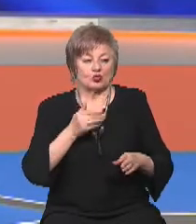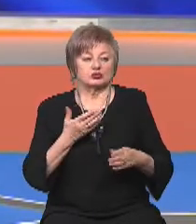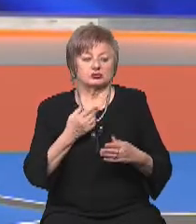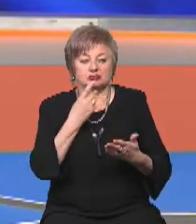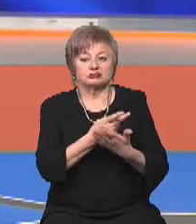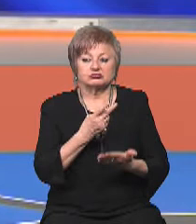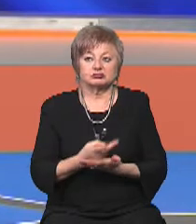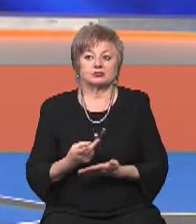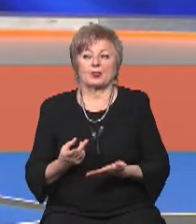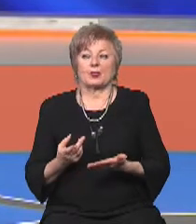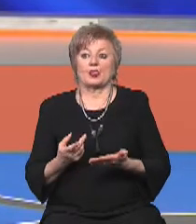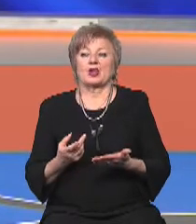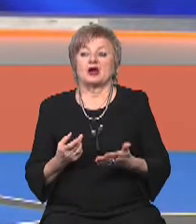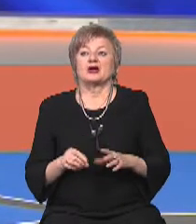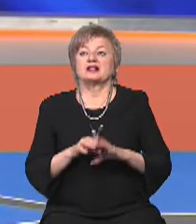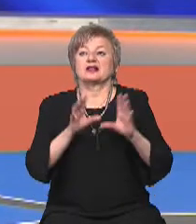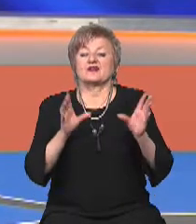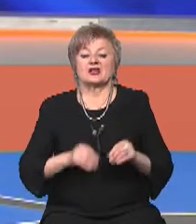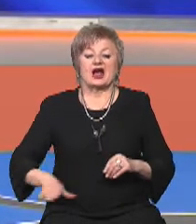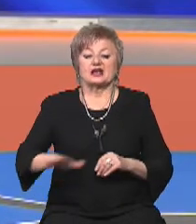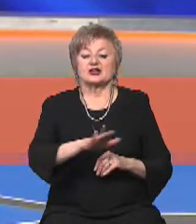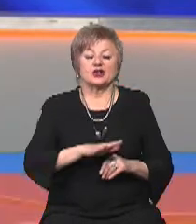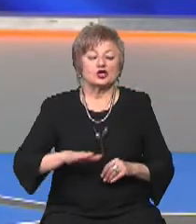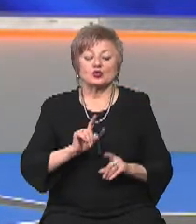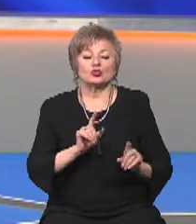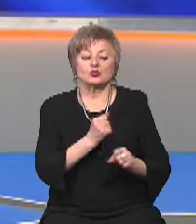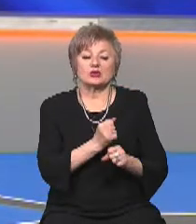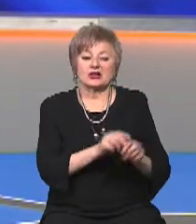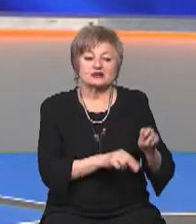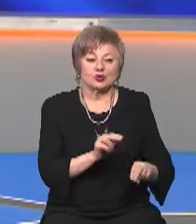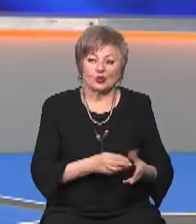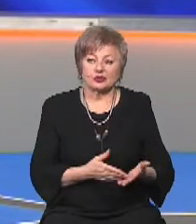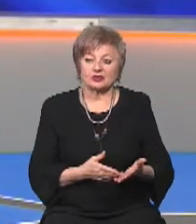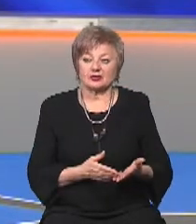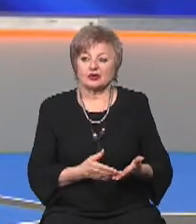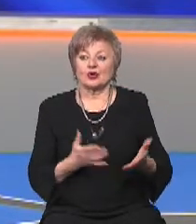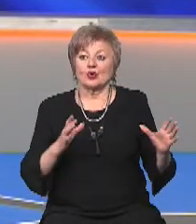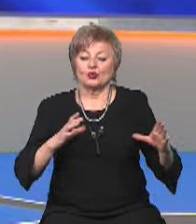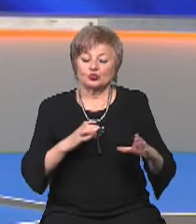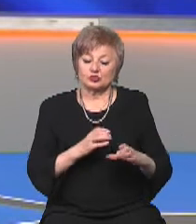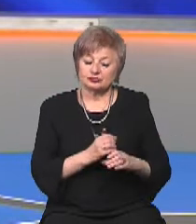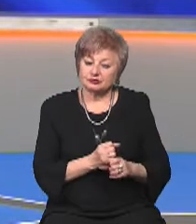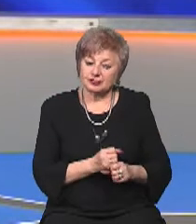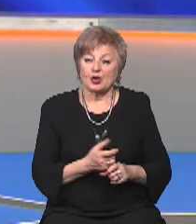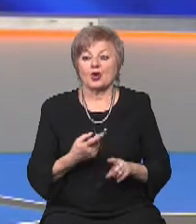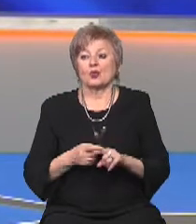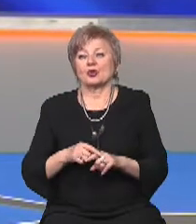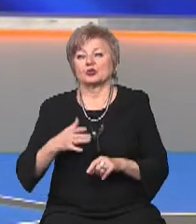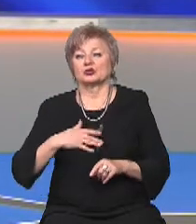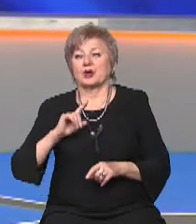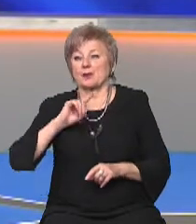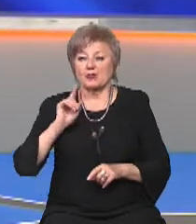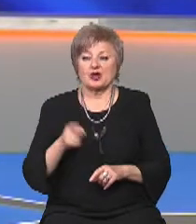має відбуватись на загальній території, і вже відпала певна кількість проєктів. До того у нас перший рік